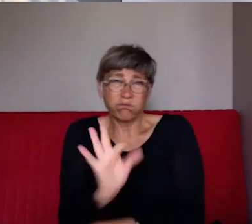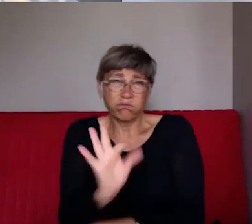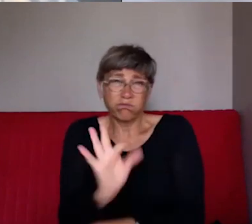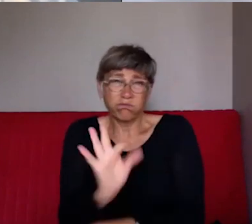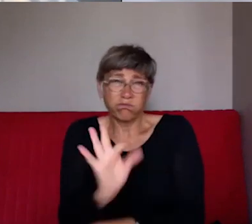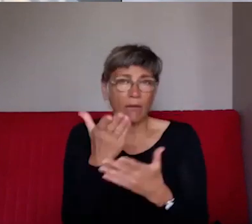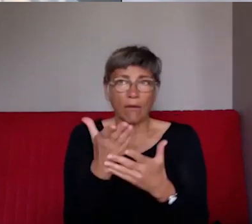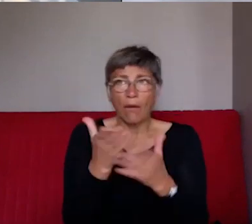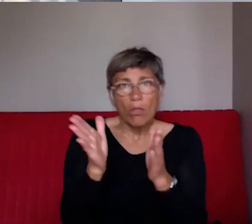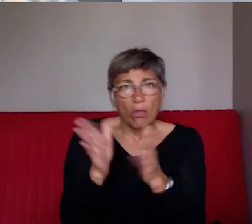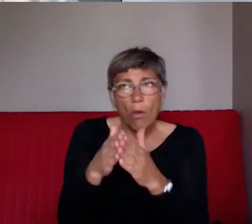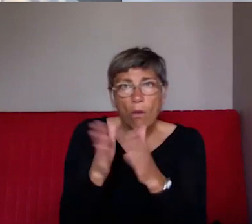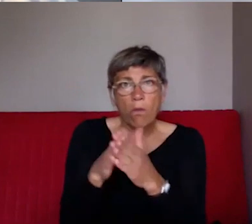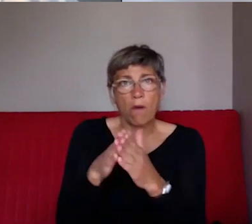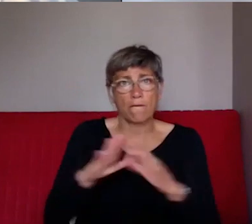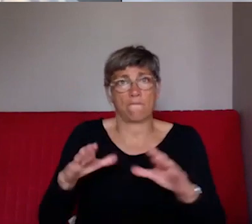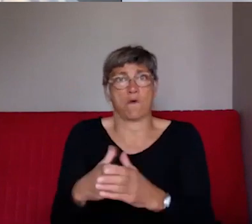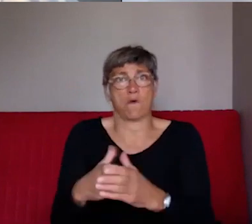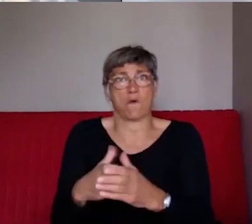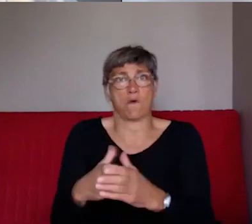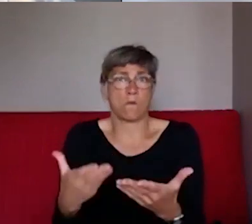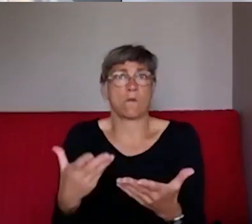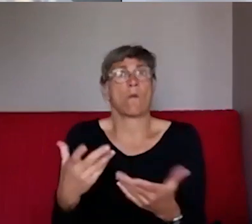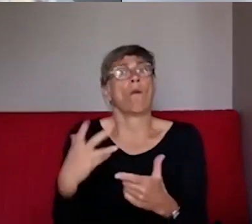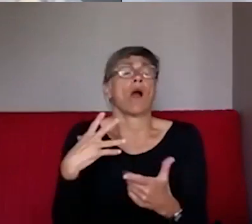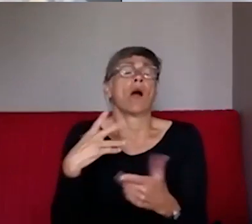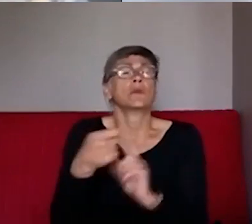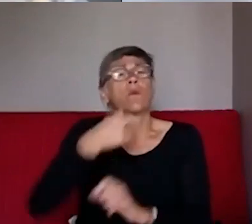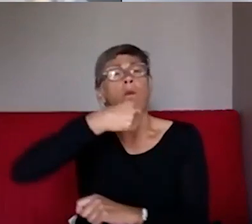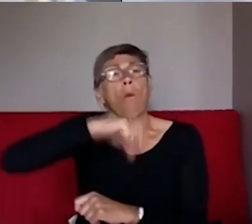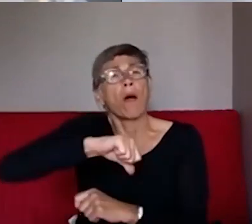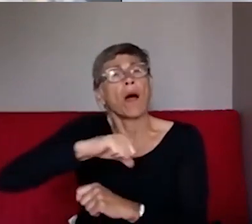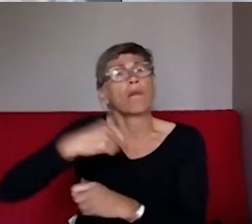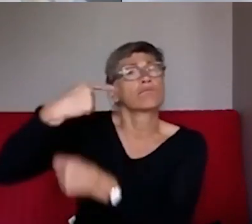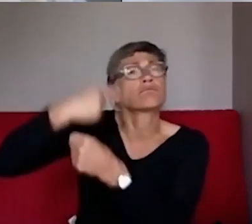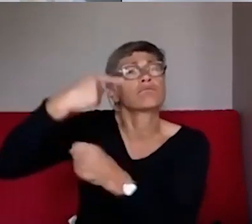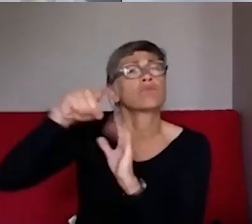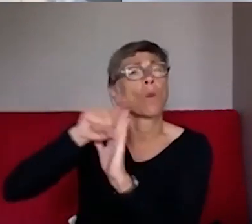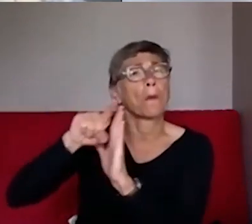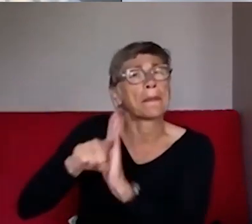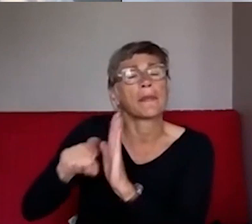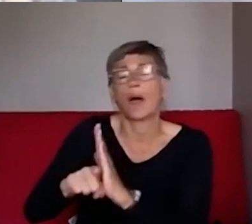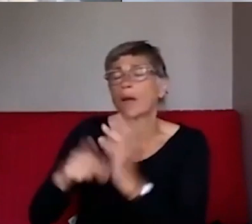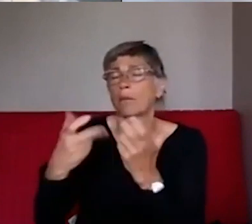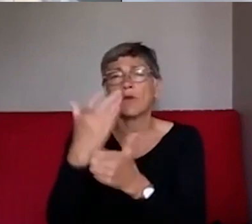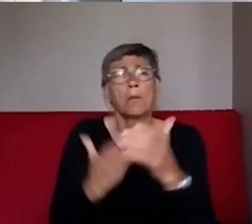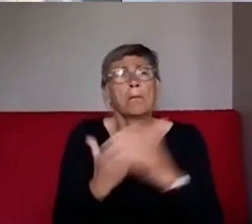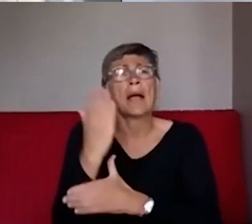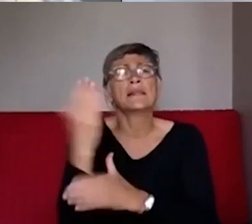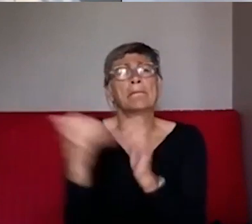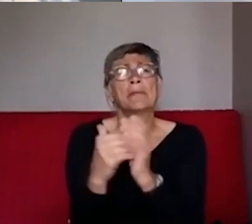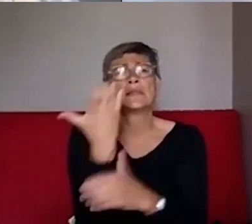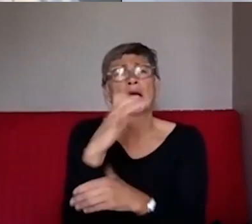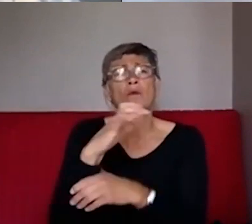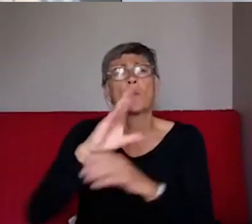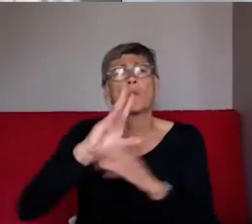des formations. Il y a certaines contraintes, c'est-à-dire qu'au-delà de 1 500 euros, le dossier doit être